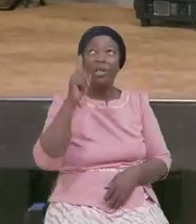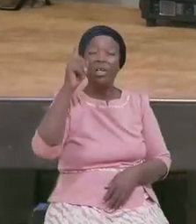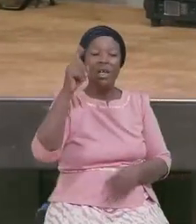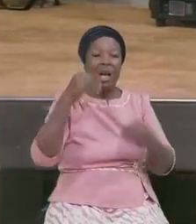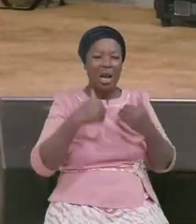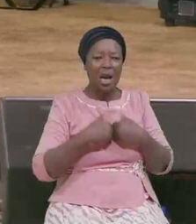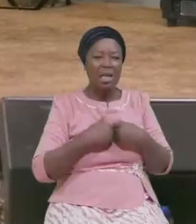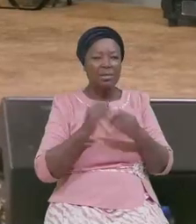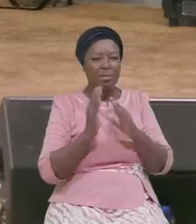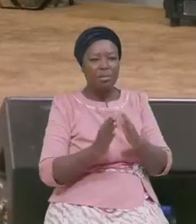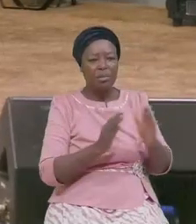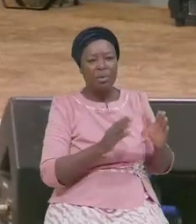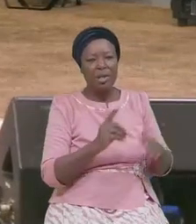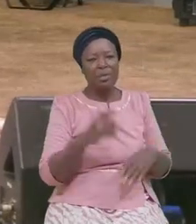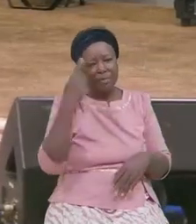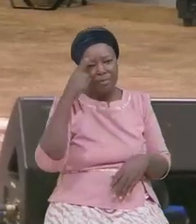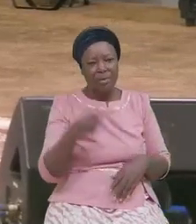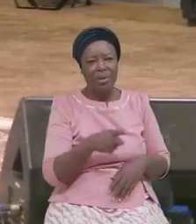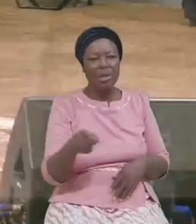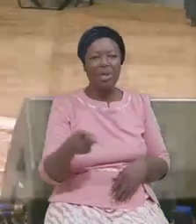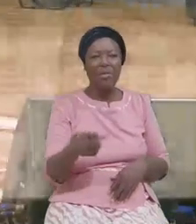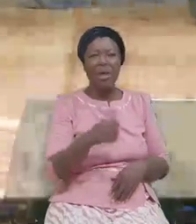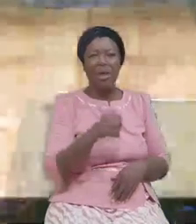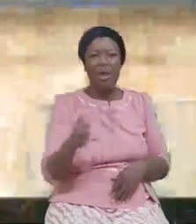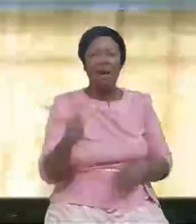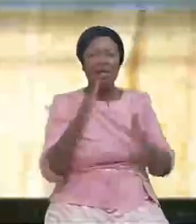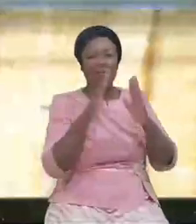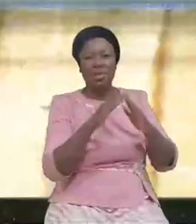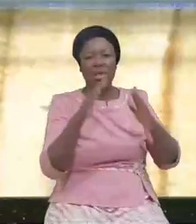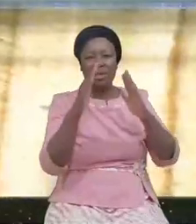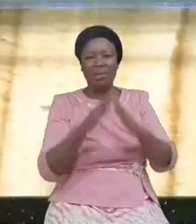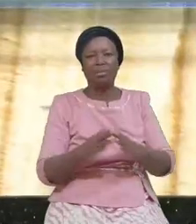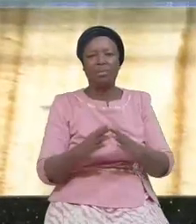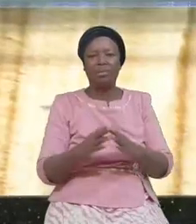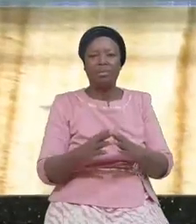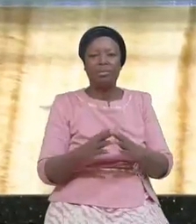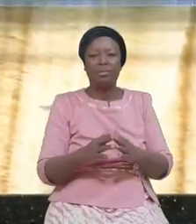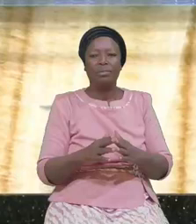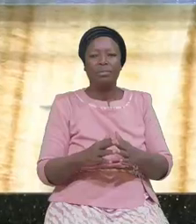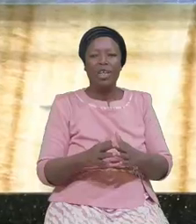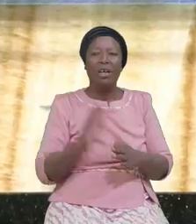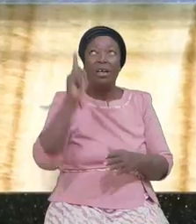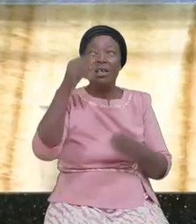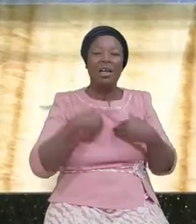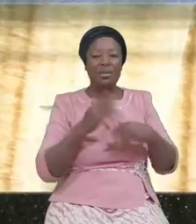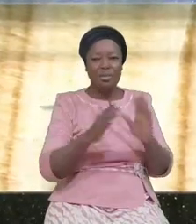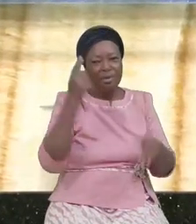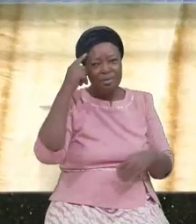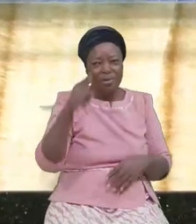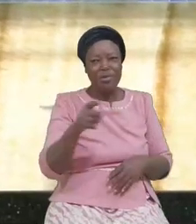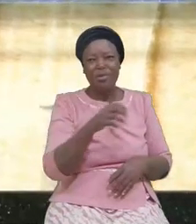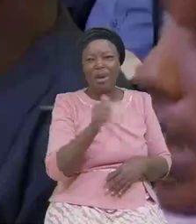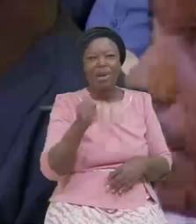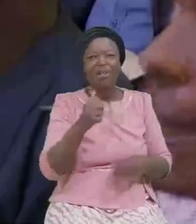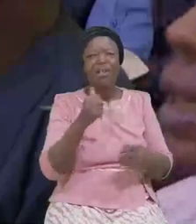préparé une cité. » Oui, il nous a préparé une cité céleste.